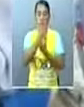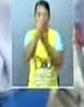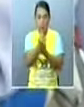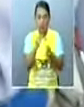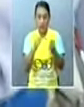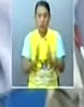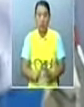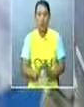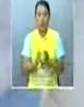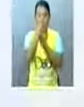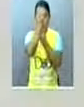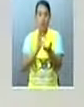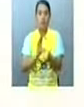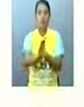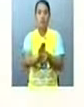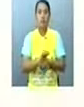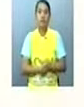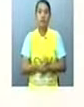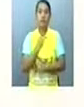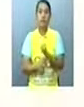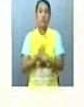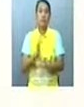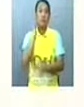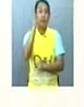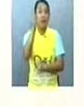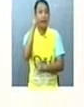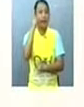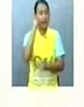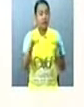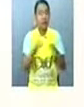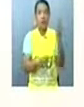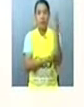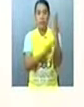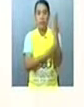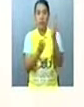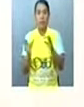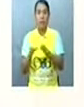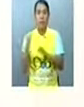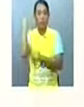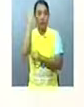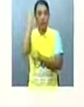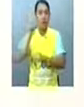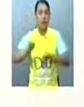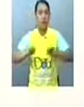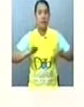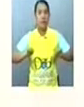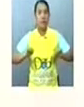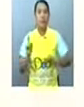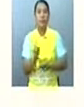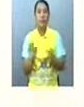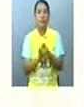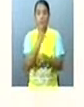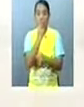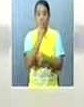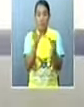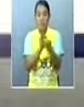ทุนค่ะ พระเอกในปีหน้าก็กลุ่มโรงแรมกลุ่มท่องเที่ยวนะครับก็จะมองไปที่ใหญ่ๆก็จะมิ้นกับเซนเท